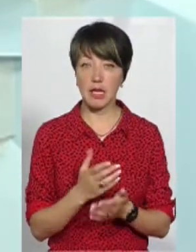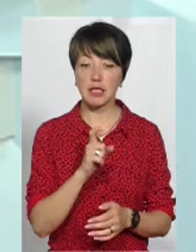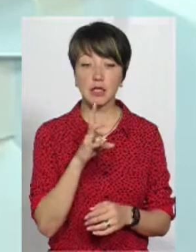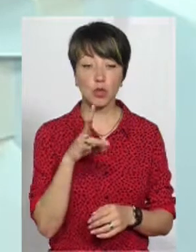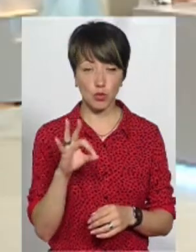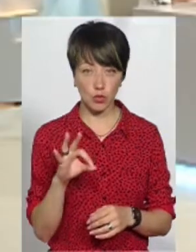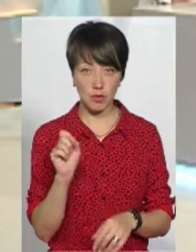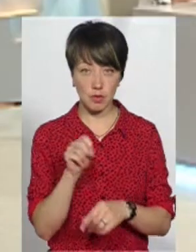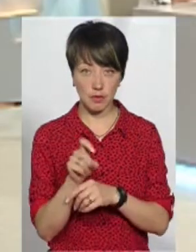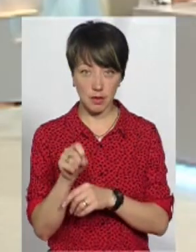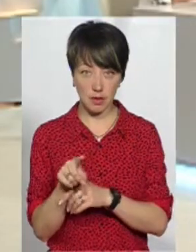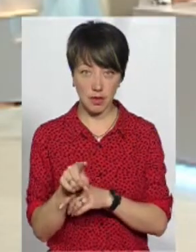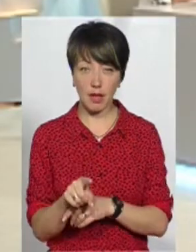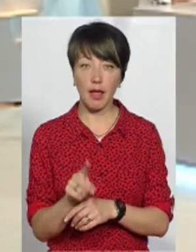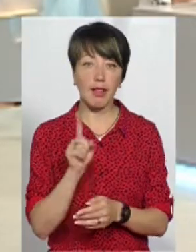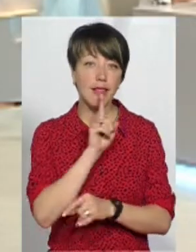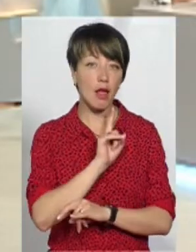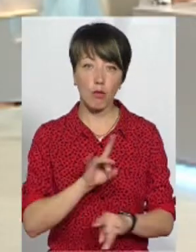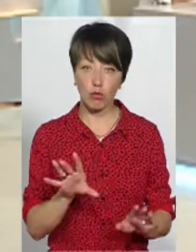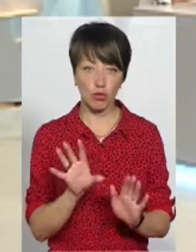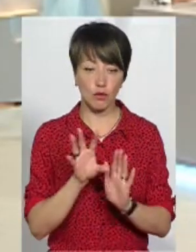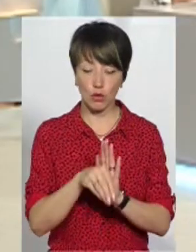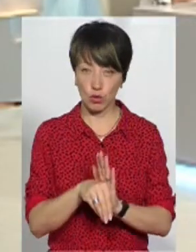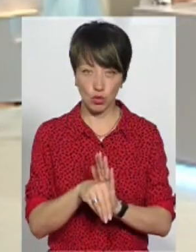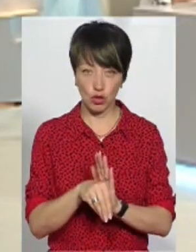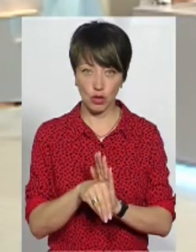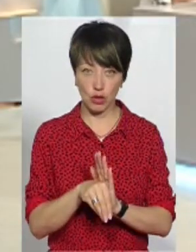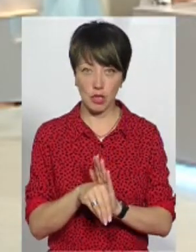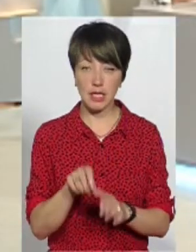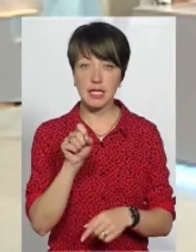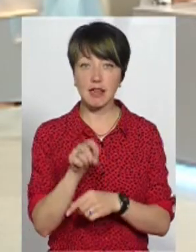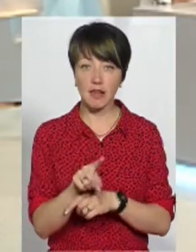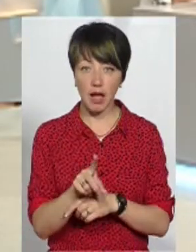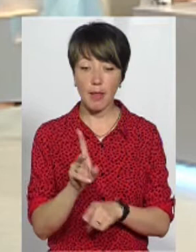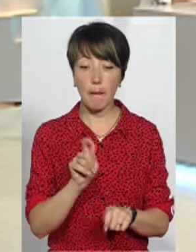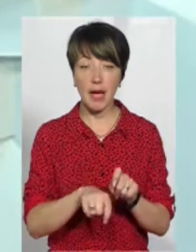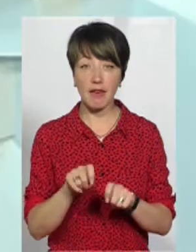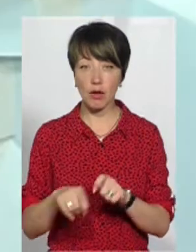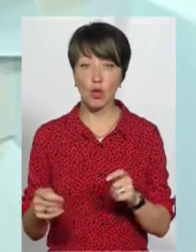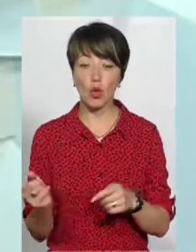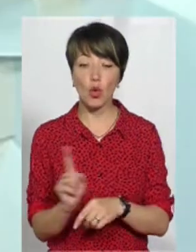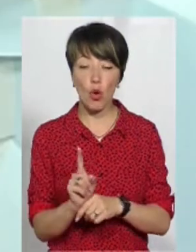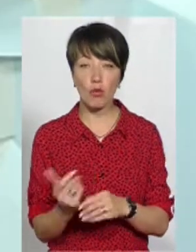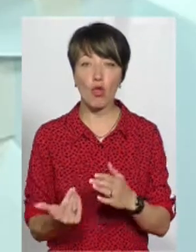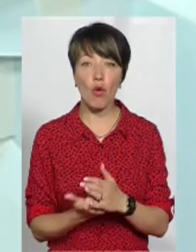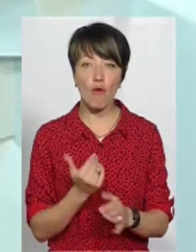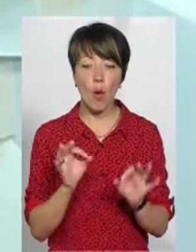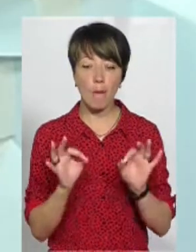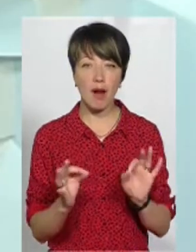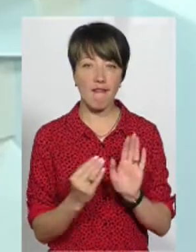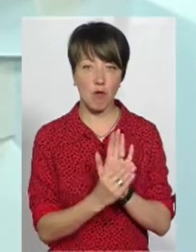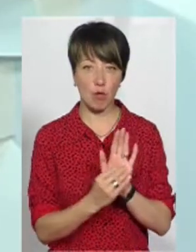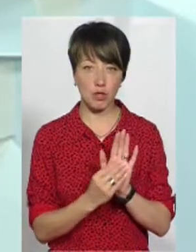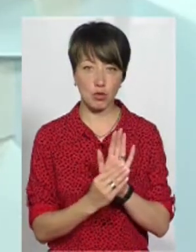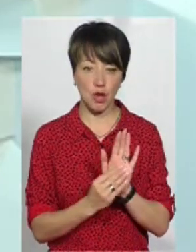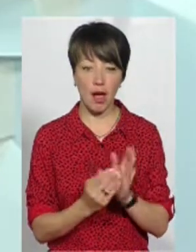зовнішнього незалежного оцінювання не будуть включені завдання на перевірку норм нового правопису.